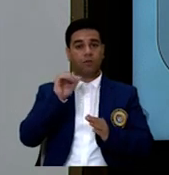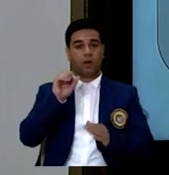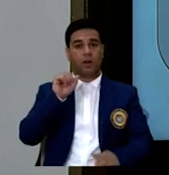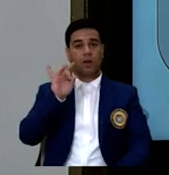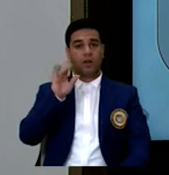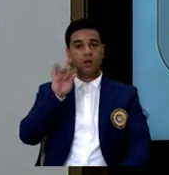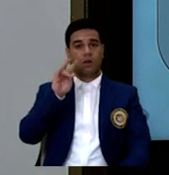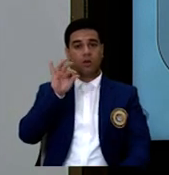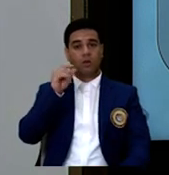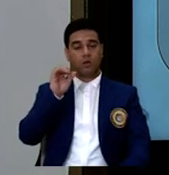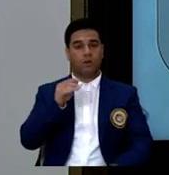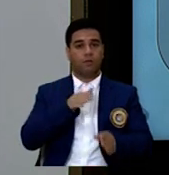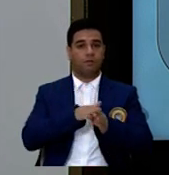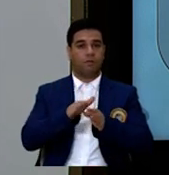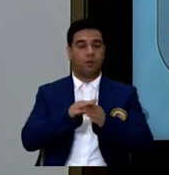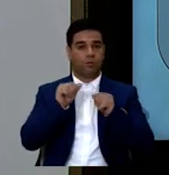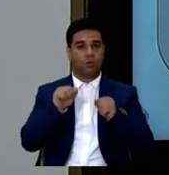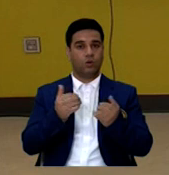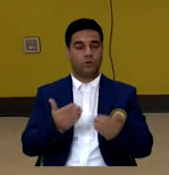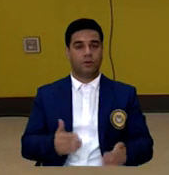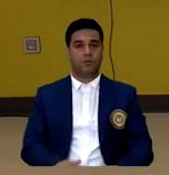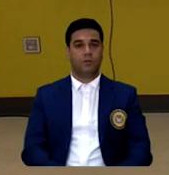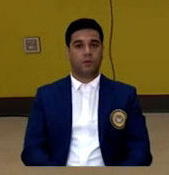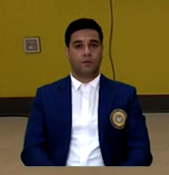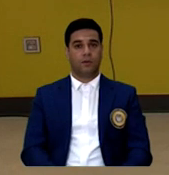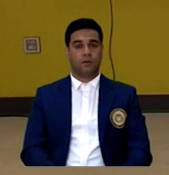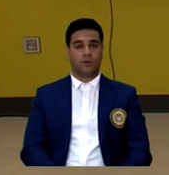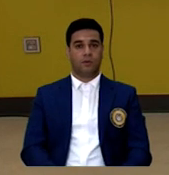alkaloidlar orqali amalga oshiriladi.